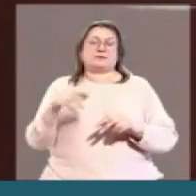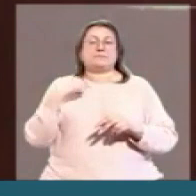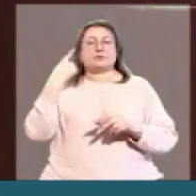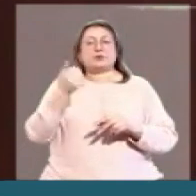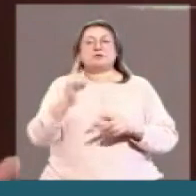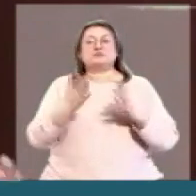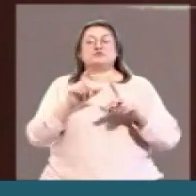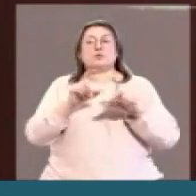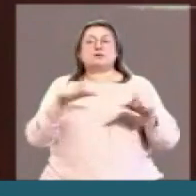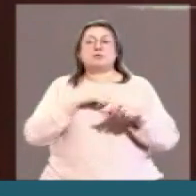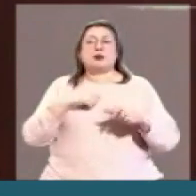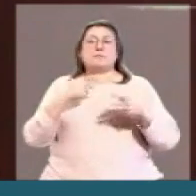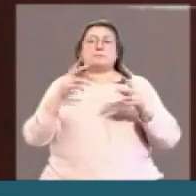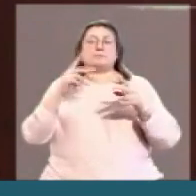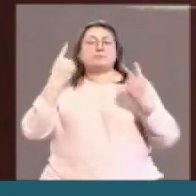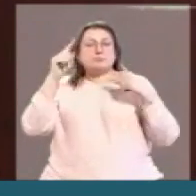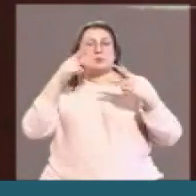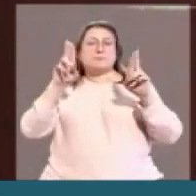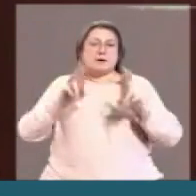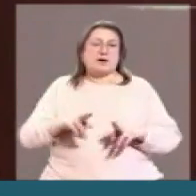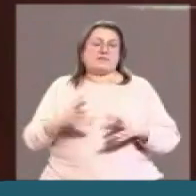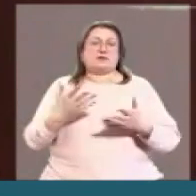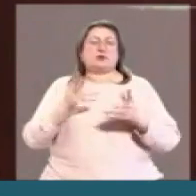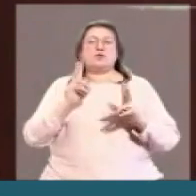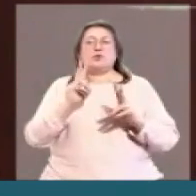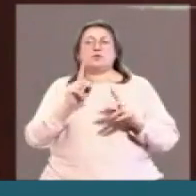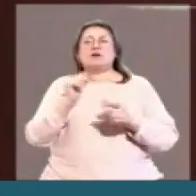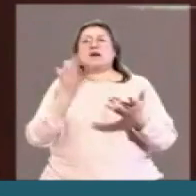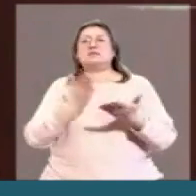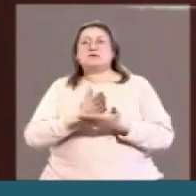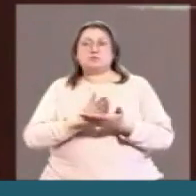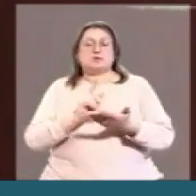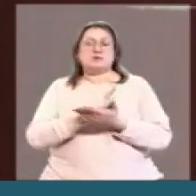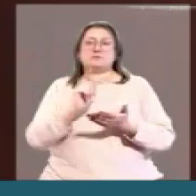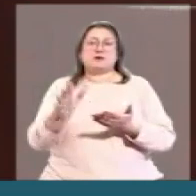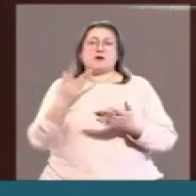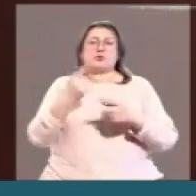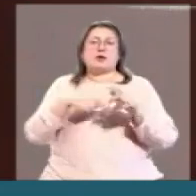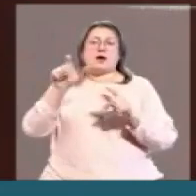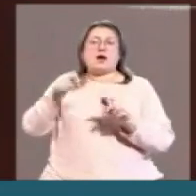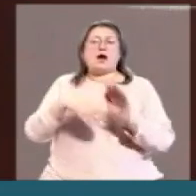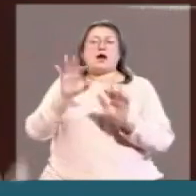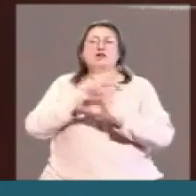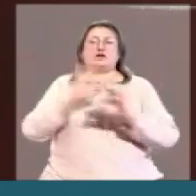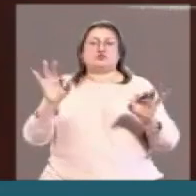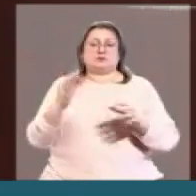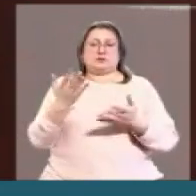школа разработает сама какие-то правила. Кто там будет сидеть, за какие заслуги. Это не обязательно какой-то отличник. Это, возможно, ребенок, который